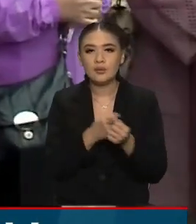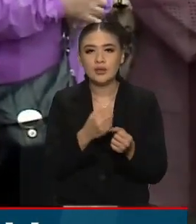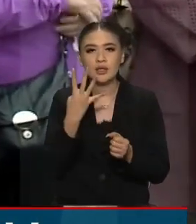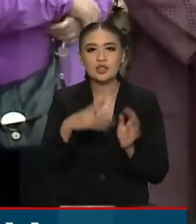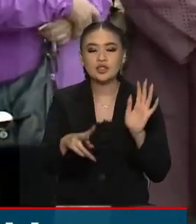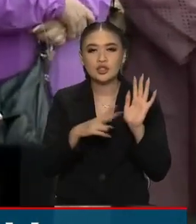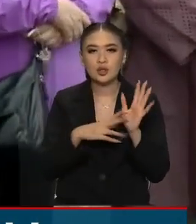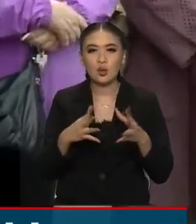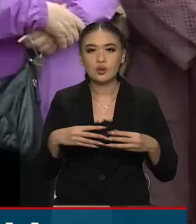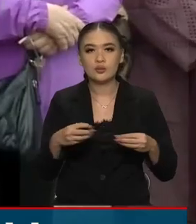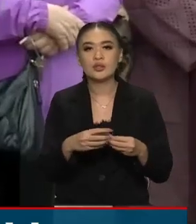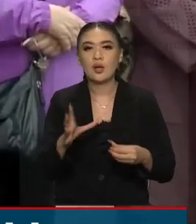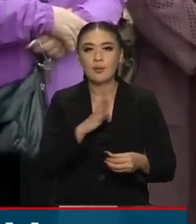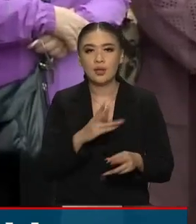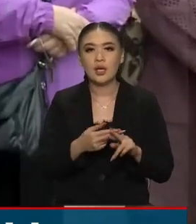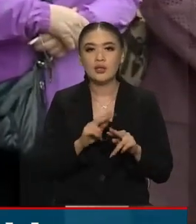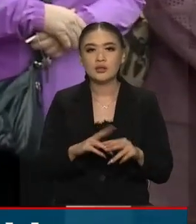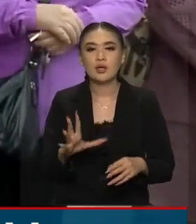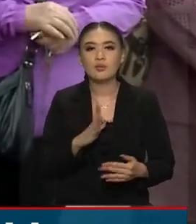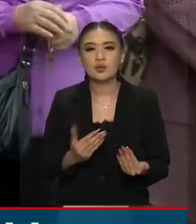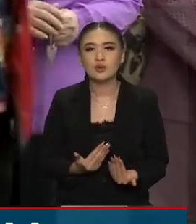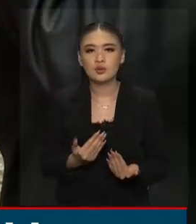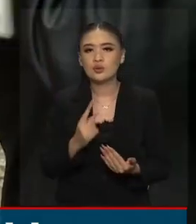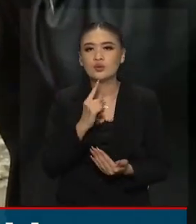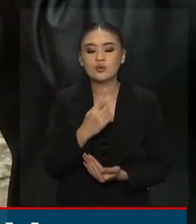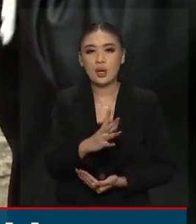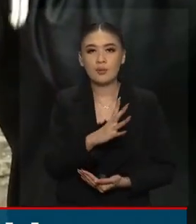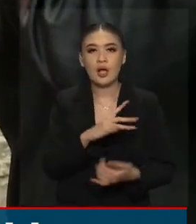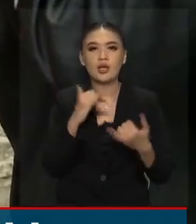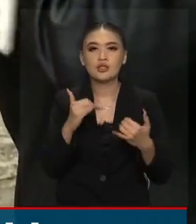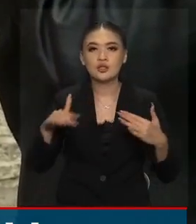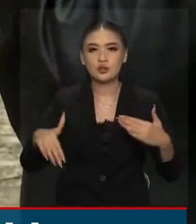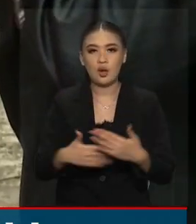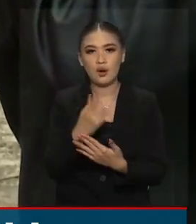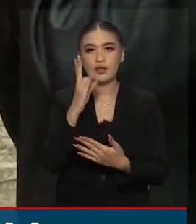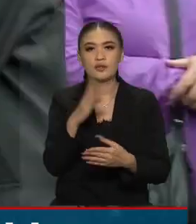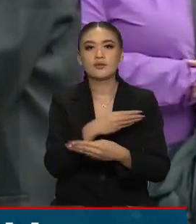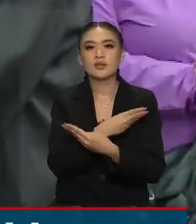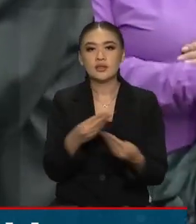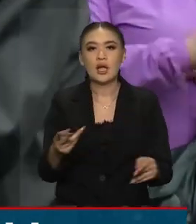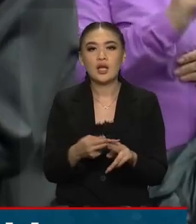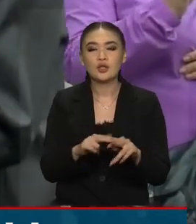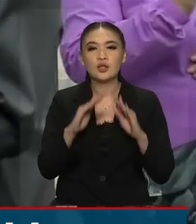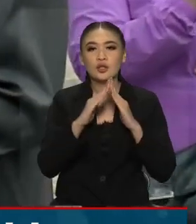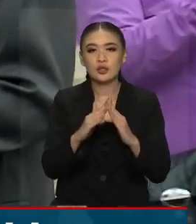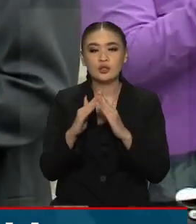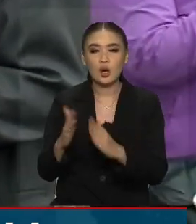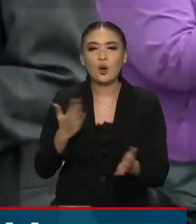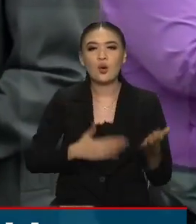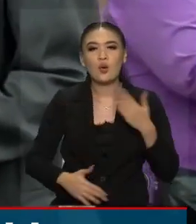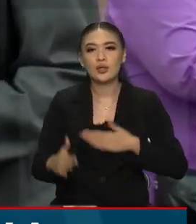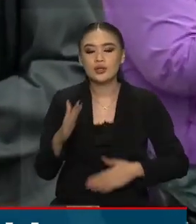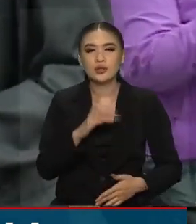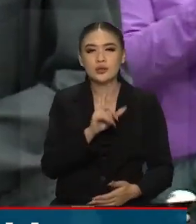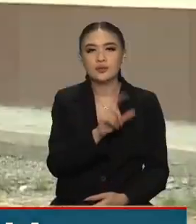отбасы тұрған. Осы уақытқа дейін жандарын шүйірікке түйіп күн кешкен. Енді міне жаңа баспанаға ие болды. Үйлі болған жандардың қуанышында